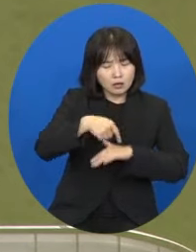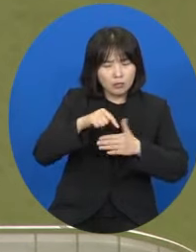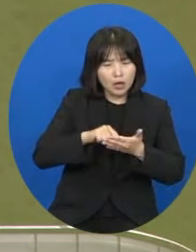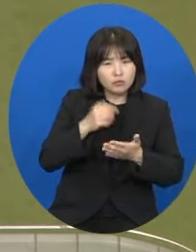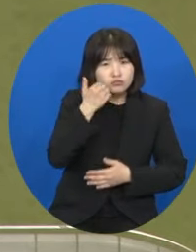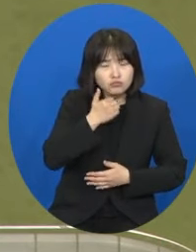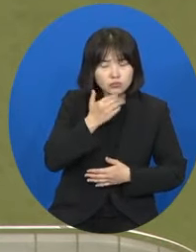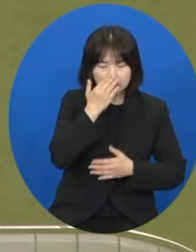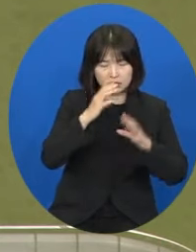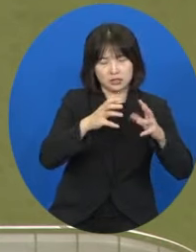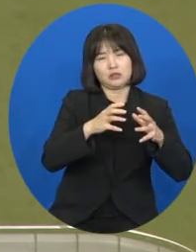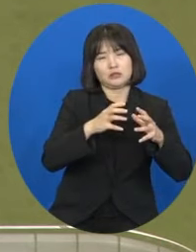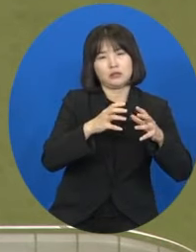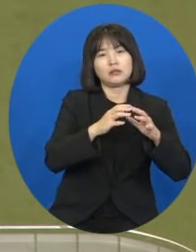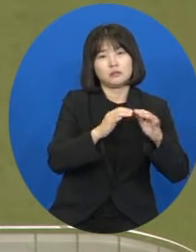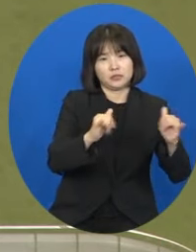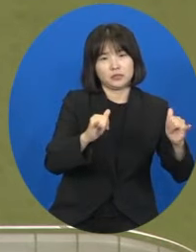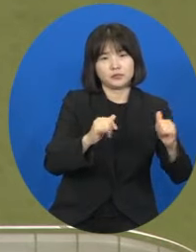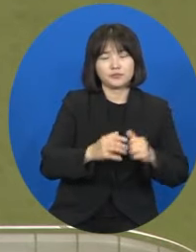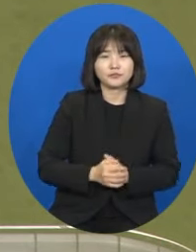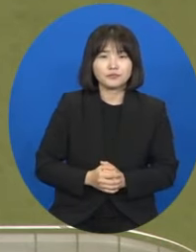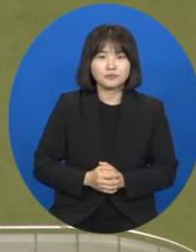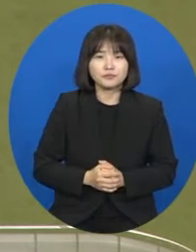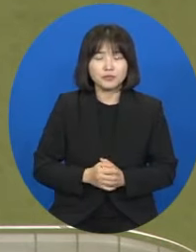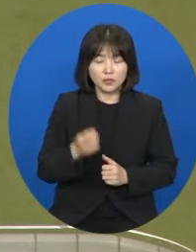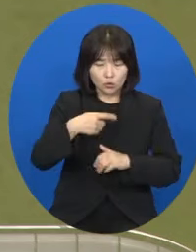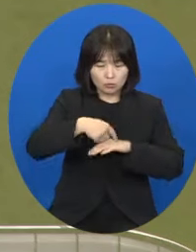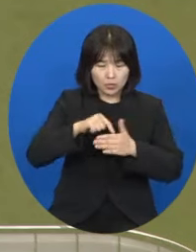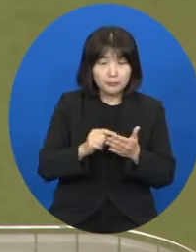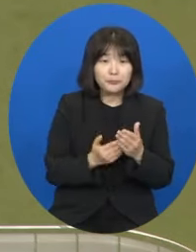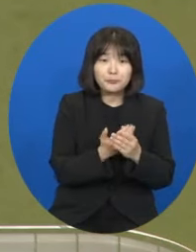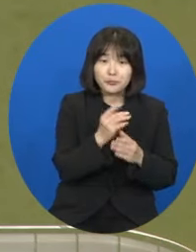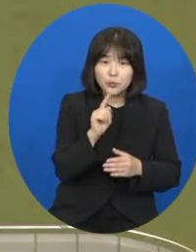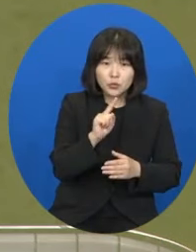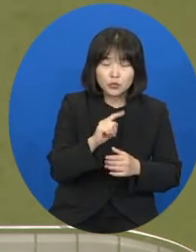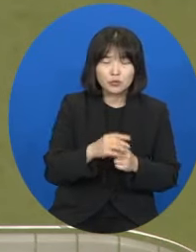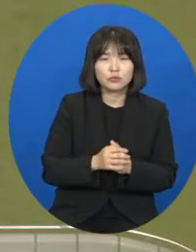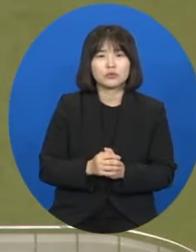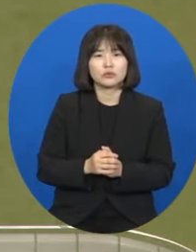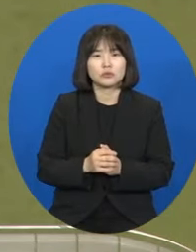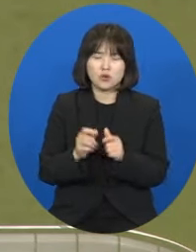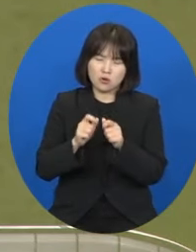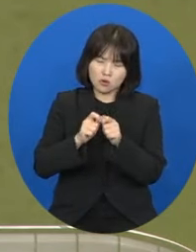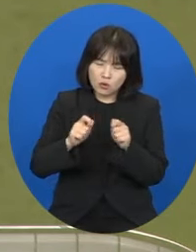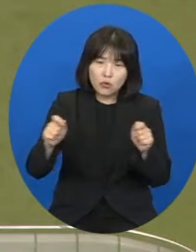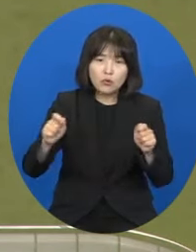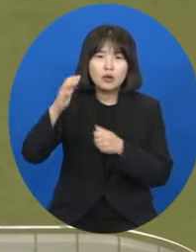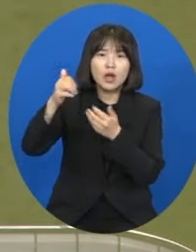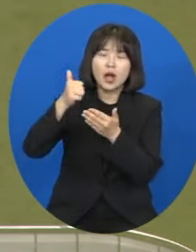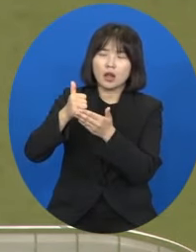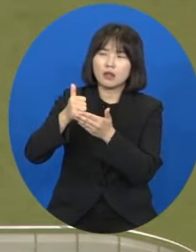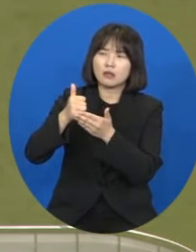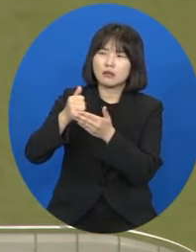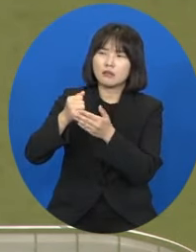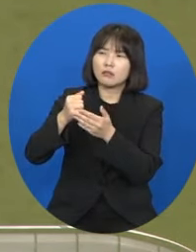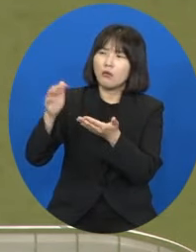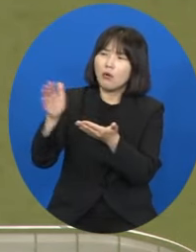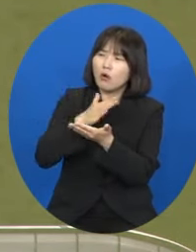백성들에게 있었던 거예요. 그러면서 어떤 마음이 드냐면 그 오랜 기간 동안 하나님의 부재 가운데 살다